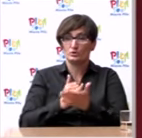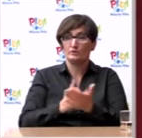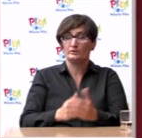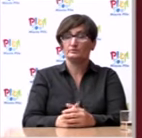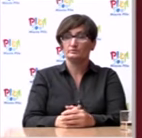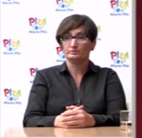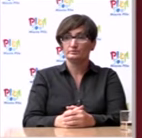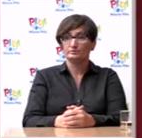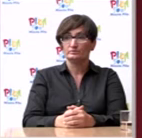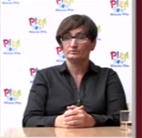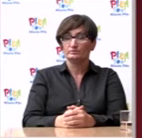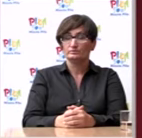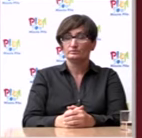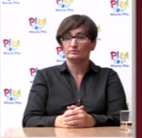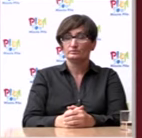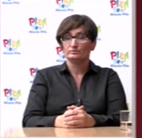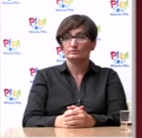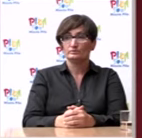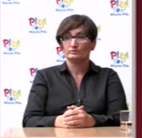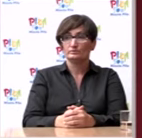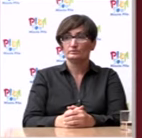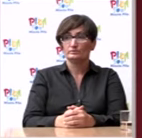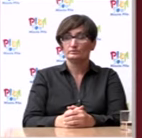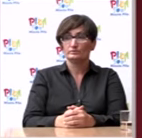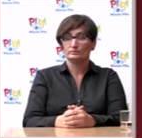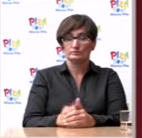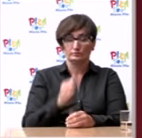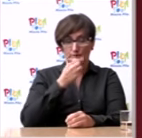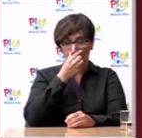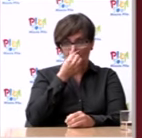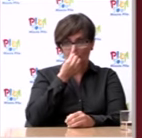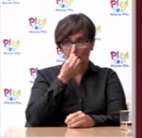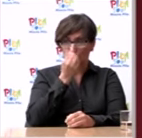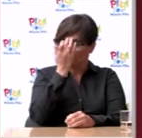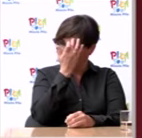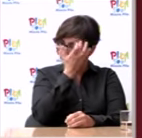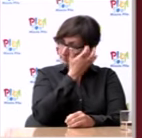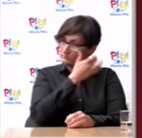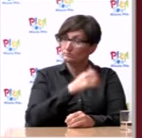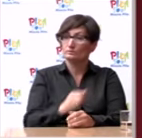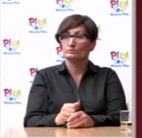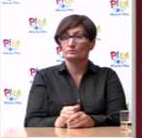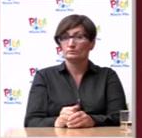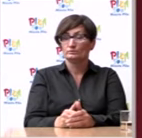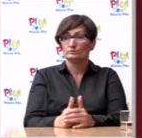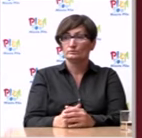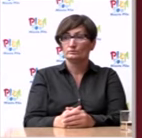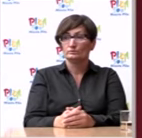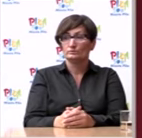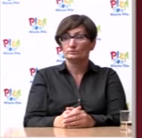studium, przedstawiona przez prezydenta i uchwalona przez Radę, likwiduje tą lokalizację i ze względu